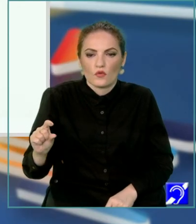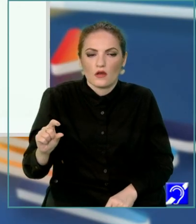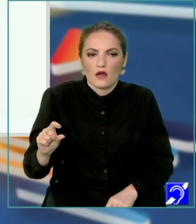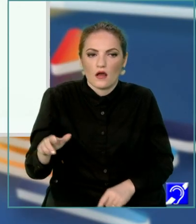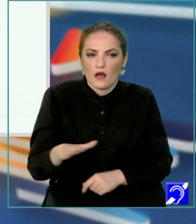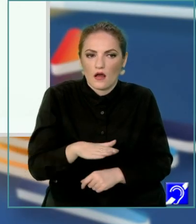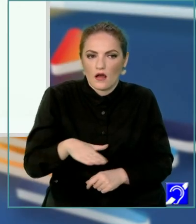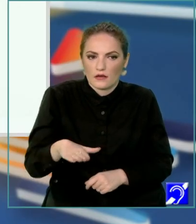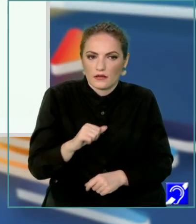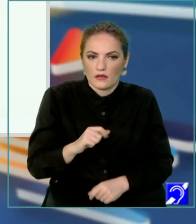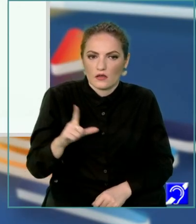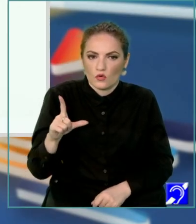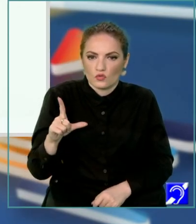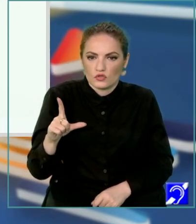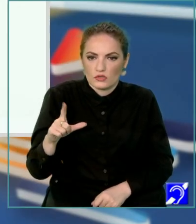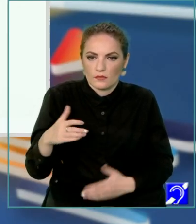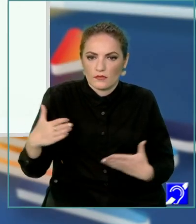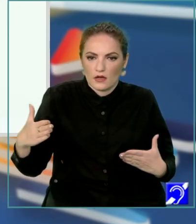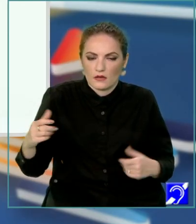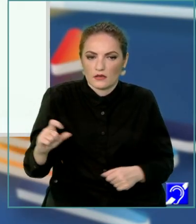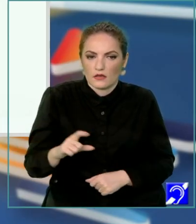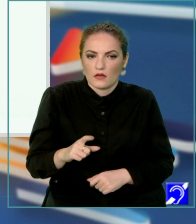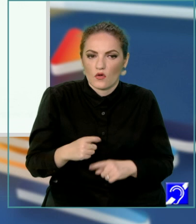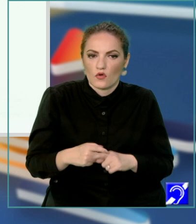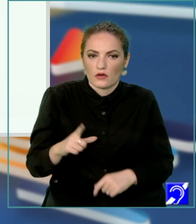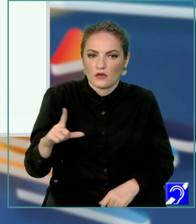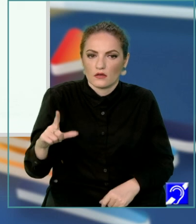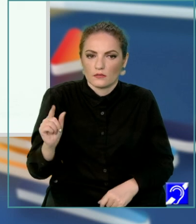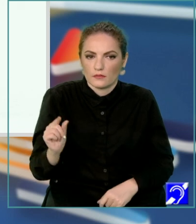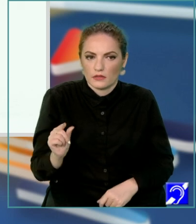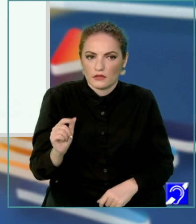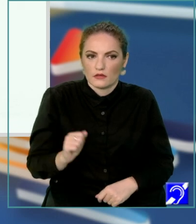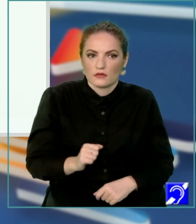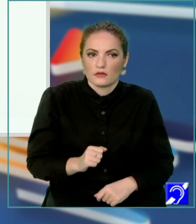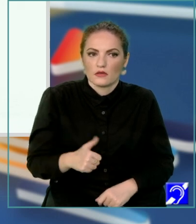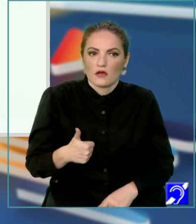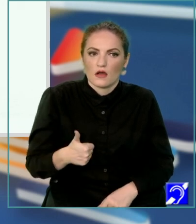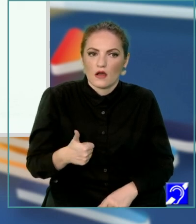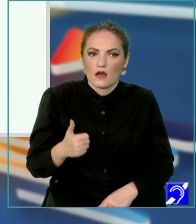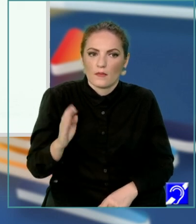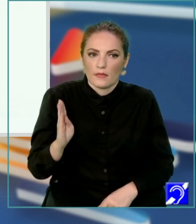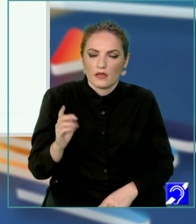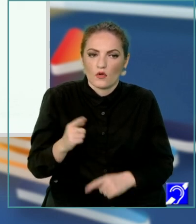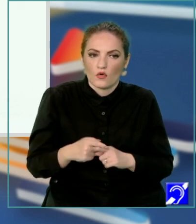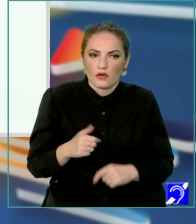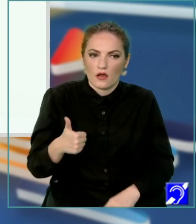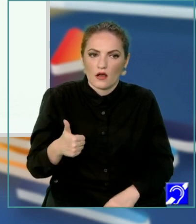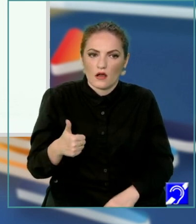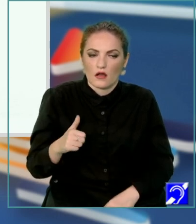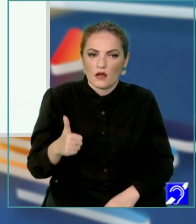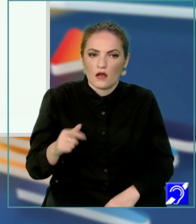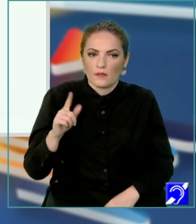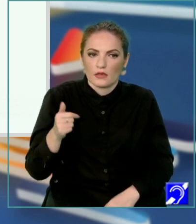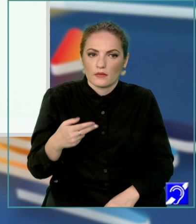lungime ori lățimea În cazul nostru ab ori a prim a b este